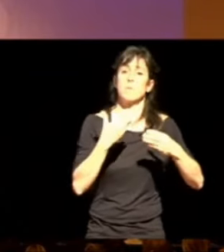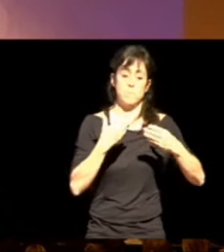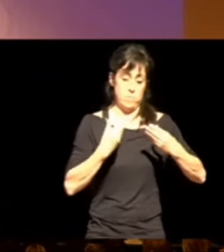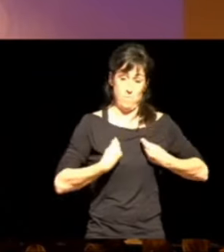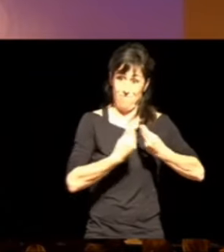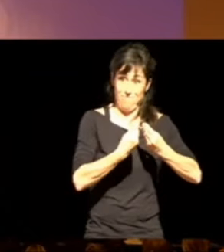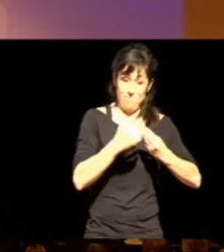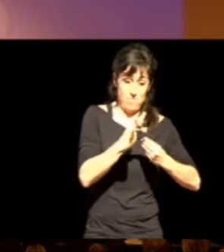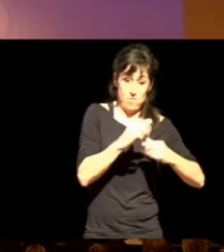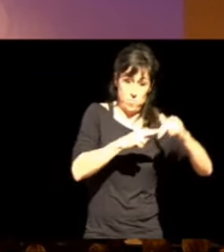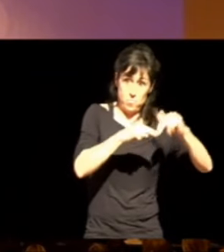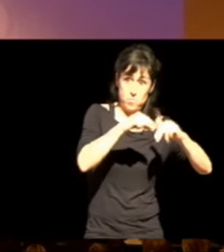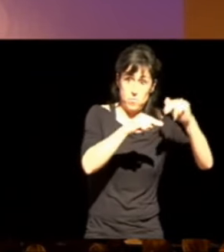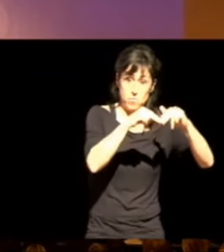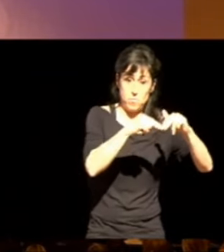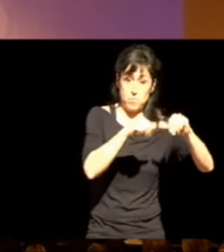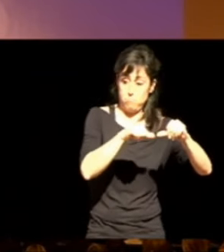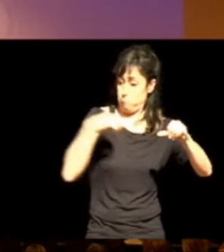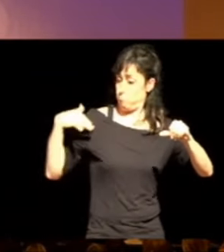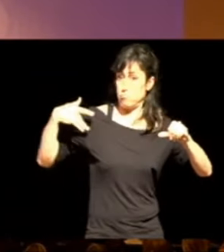egin dituzten